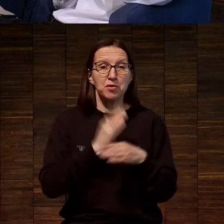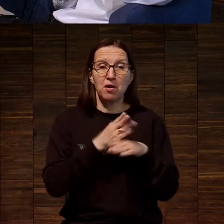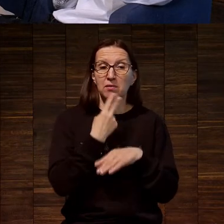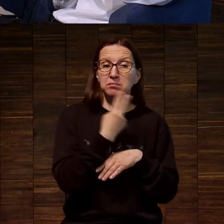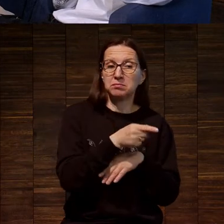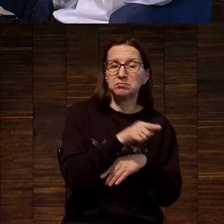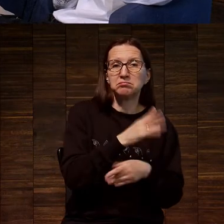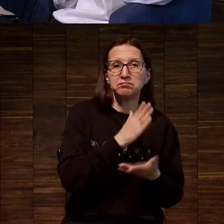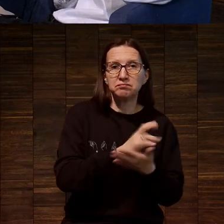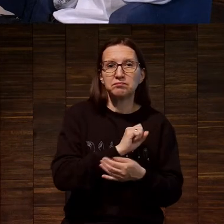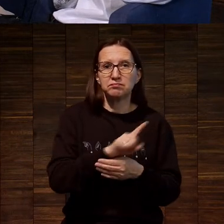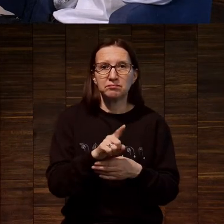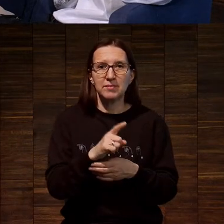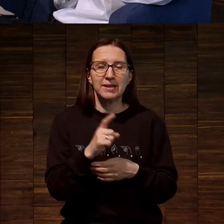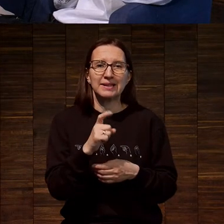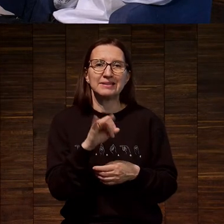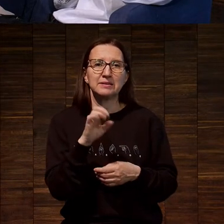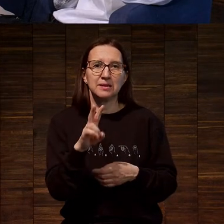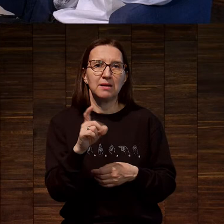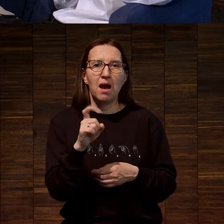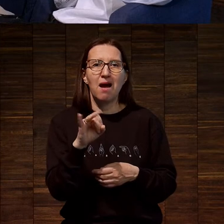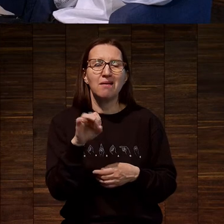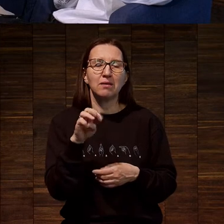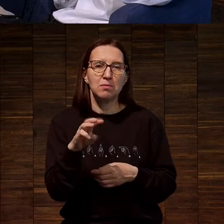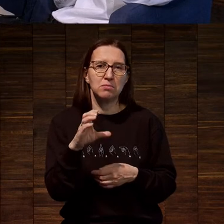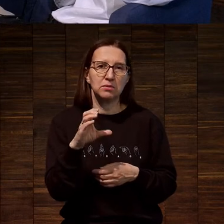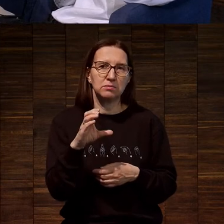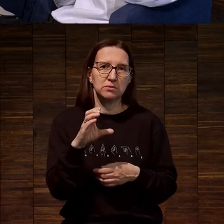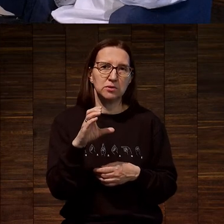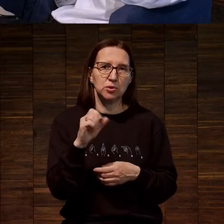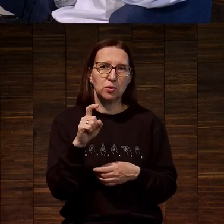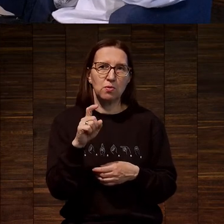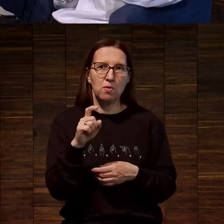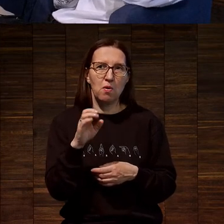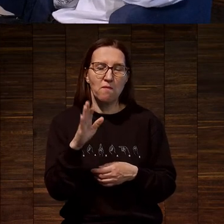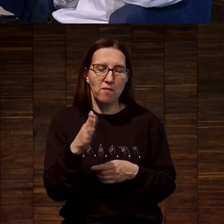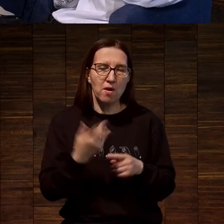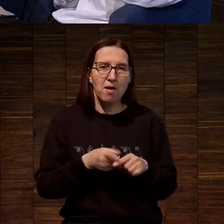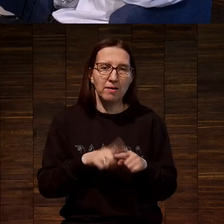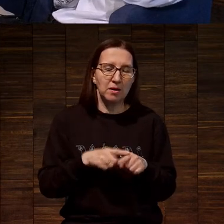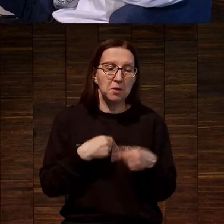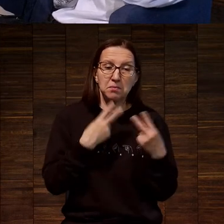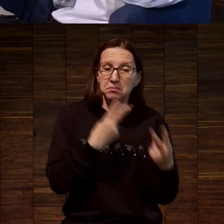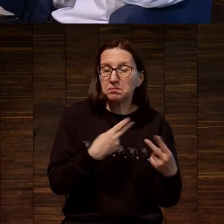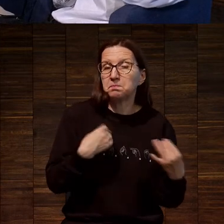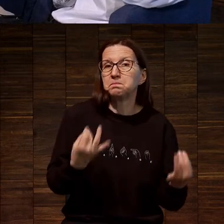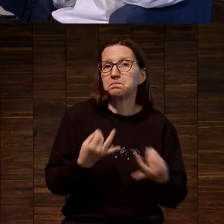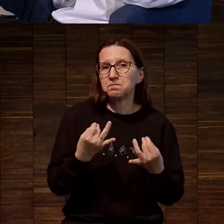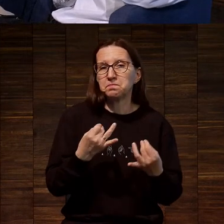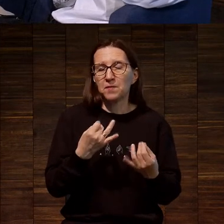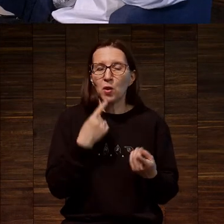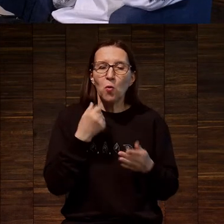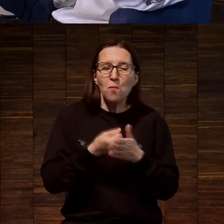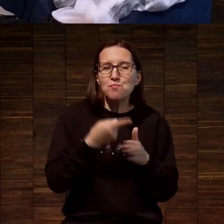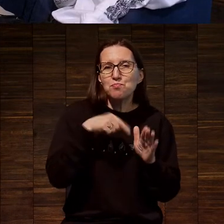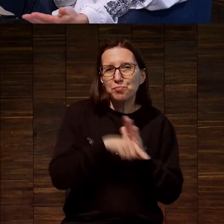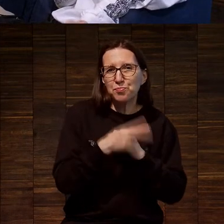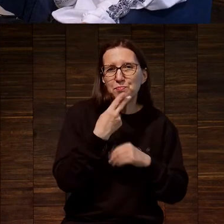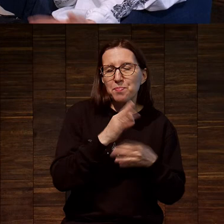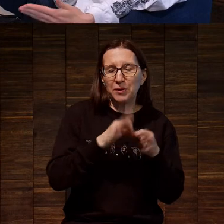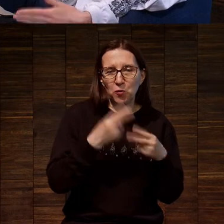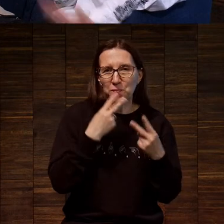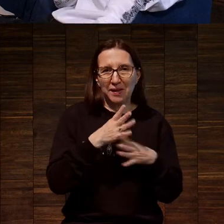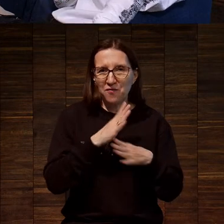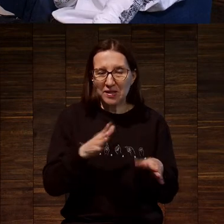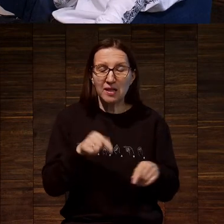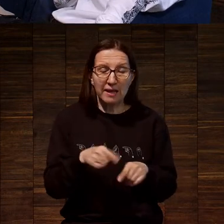там печатается зин Хаима Сокол, например, или книга, даже не знаю. Вот, не рассматривала. И это малая